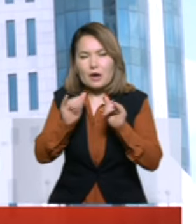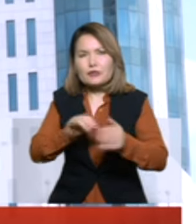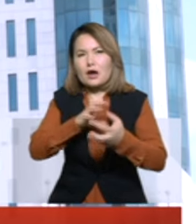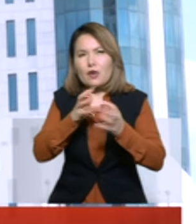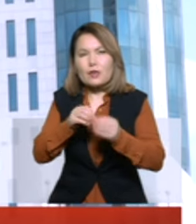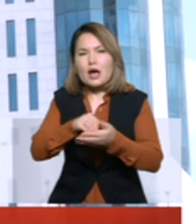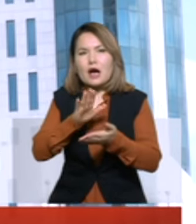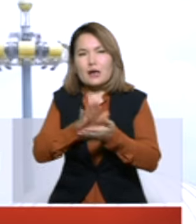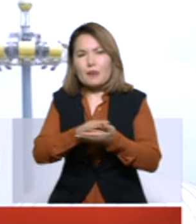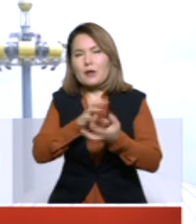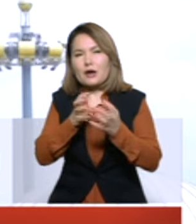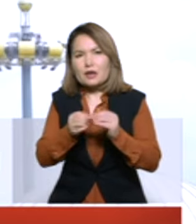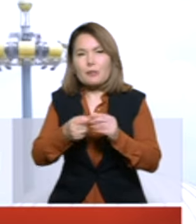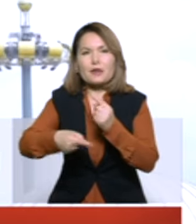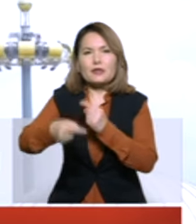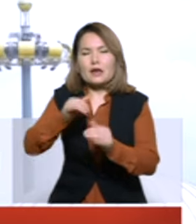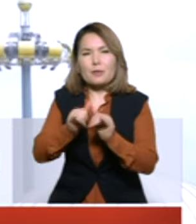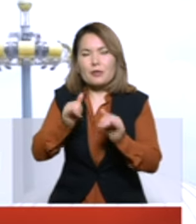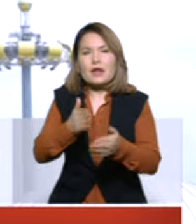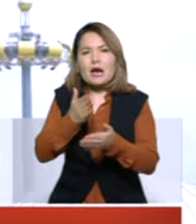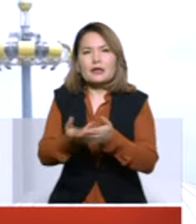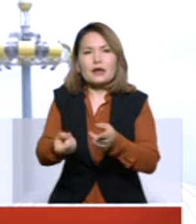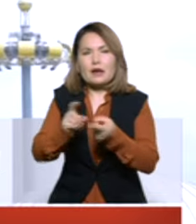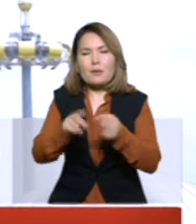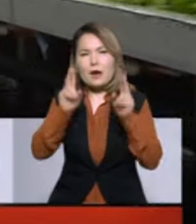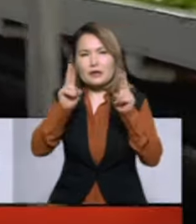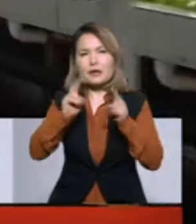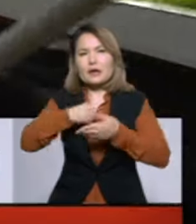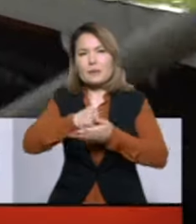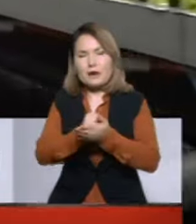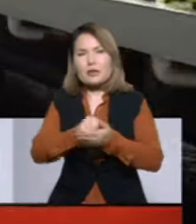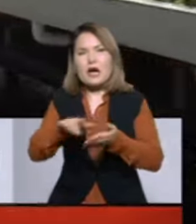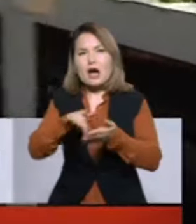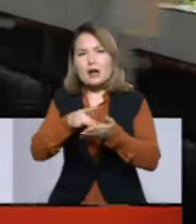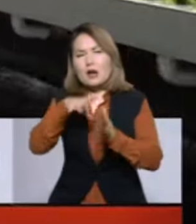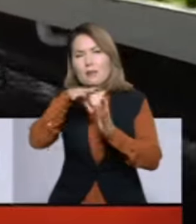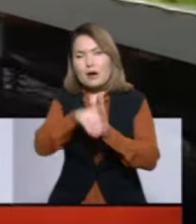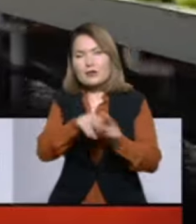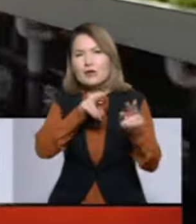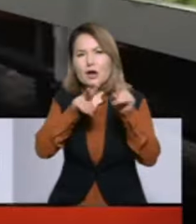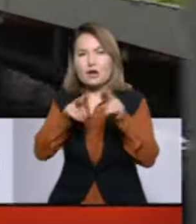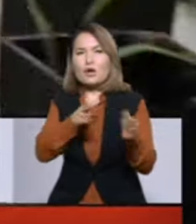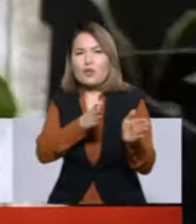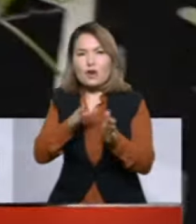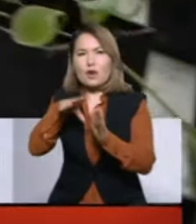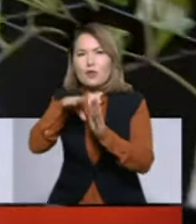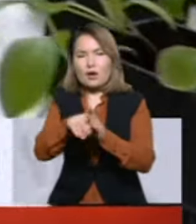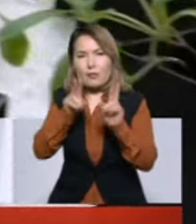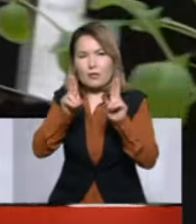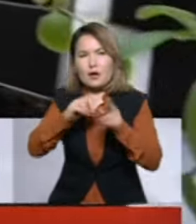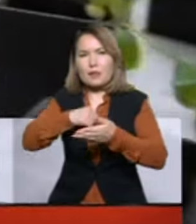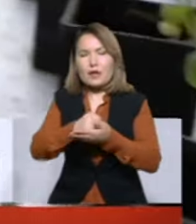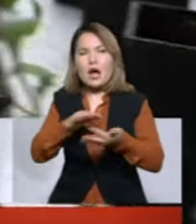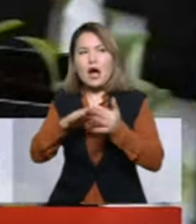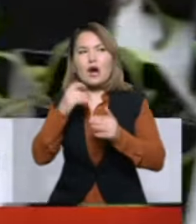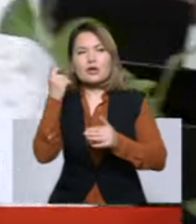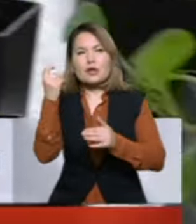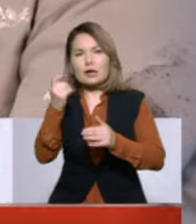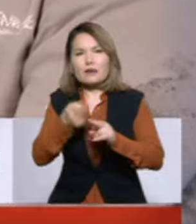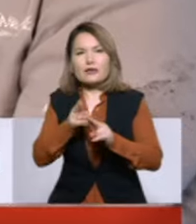таңбалауға органикалық өнім айналымына тікелей талаптары белгіленіп, есепке алу және қадағалау жүйесін енгізу көзделген. Ауыл